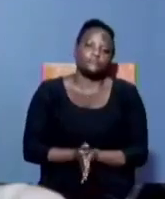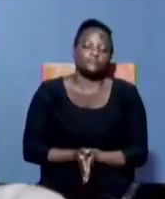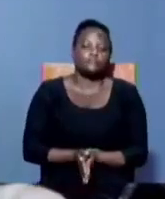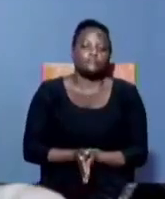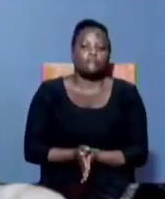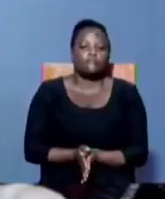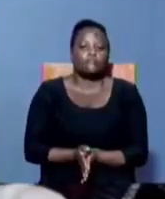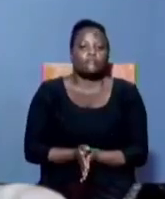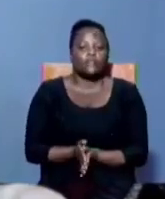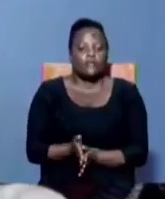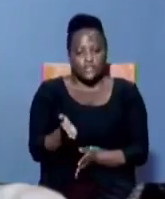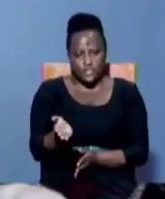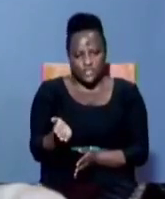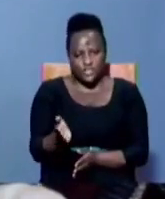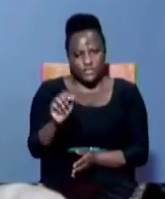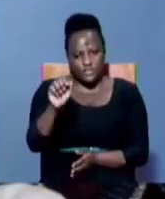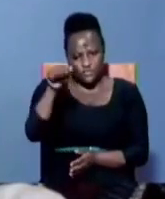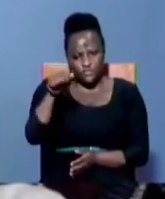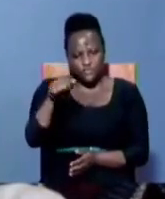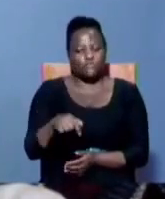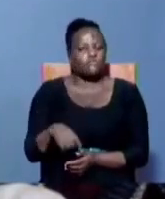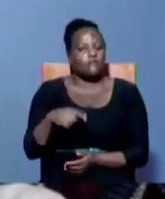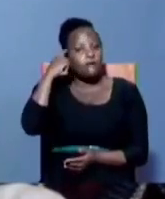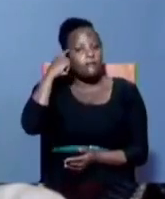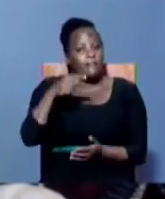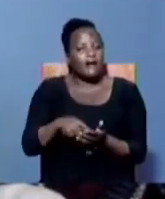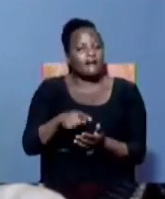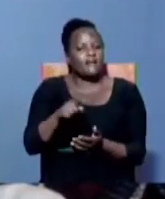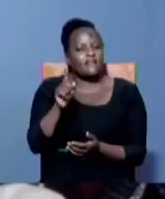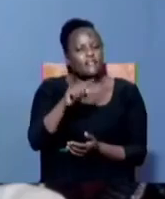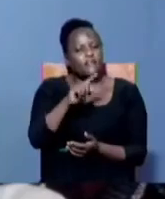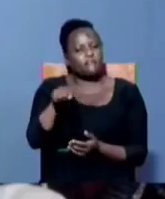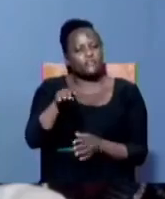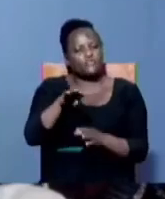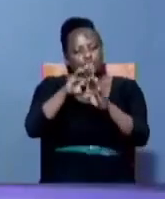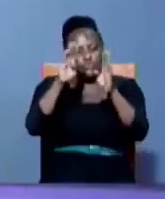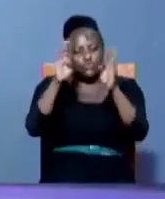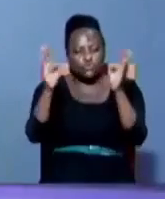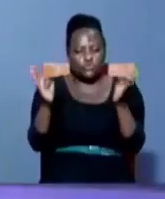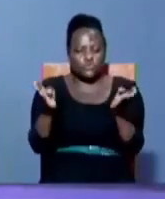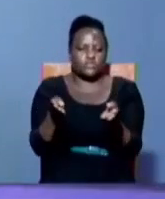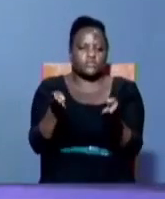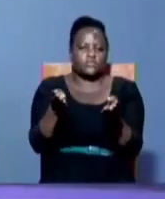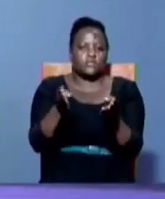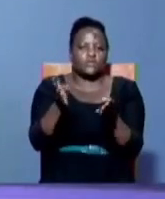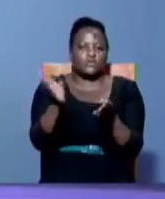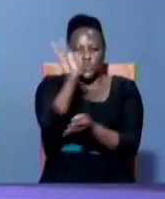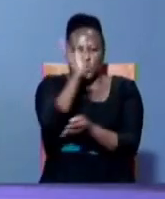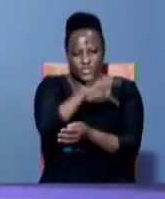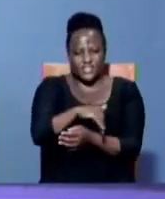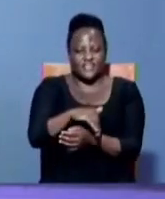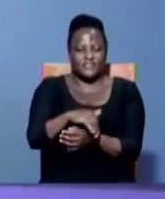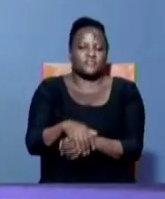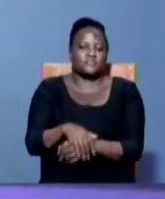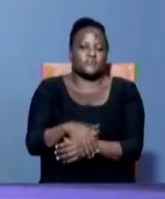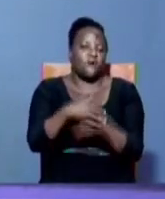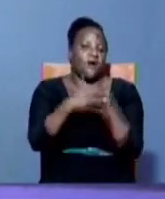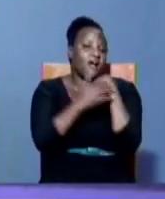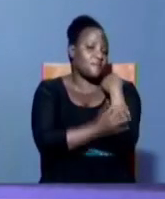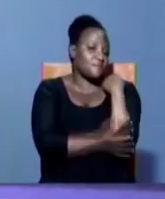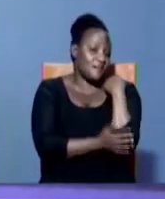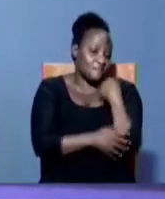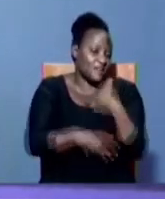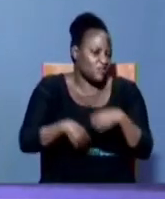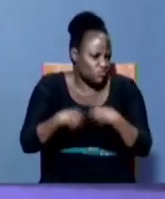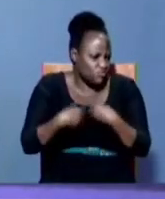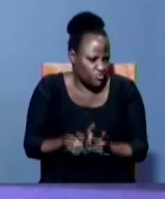Hii ndio ilikuwa maana ya dhambi zote waliokuwa wanaungama wa Israeli, wanatubu wa Israeli, na wale wanyama waliokuwa